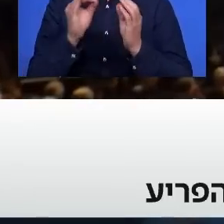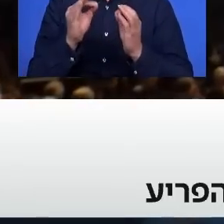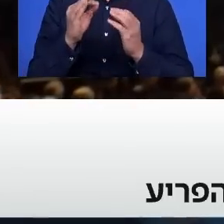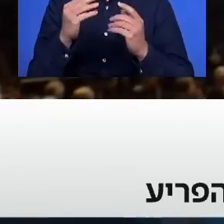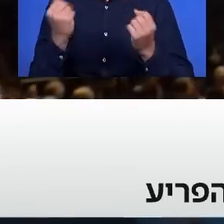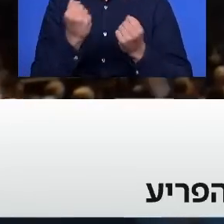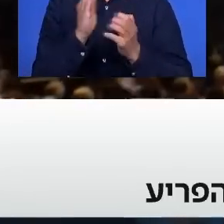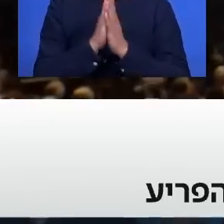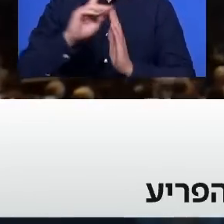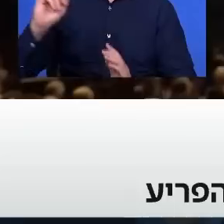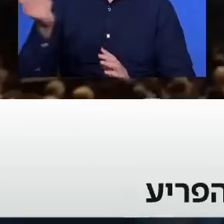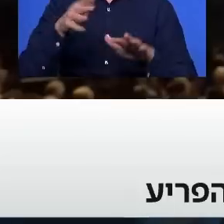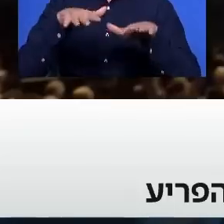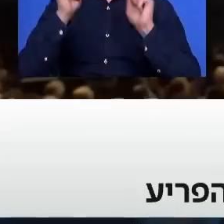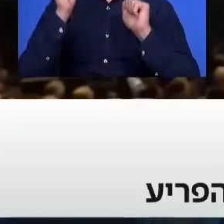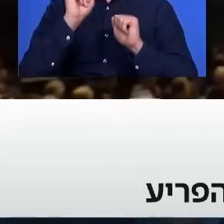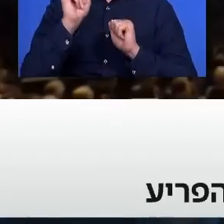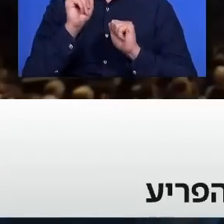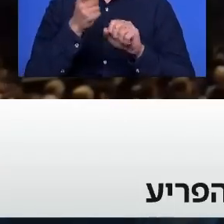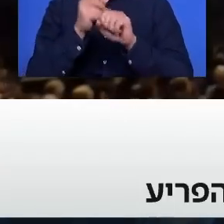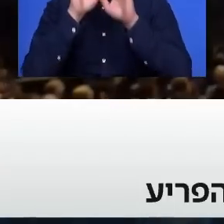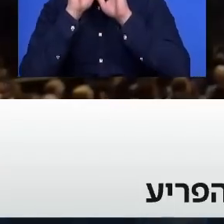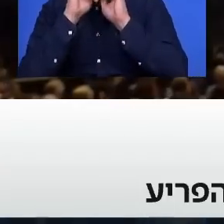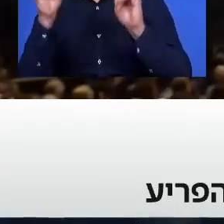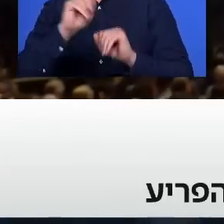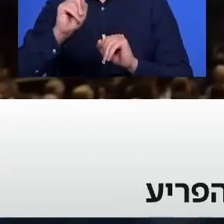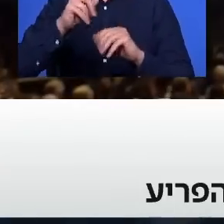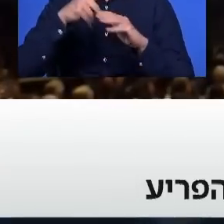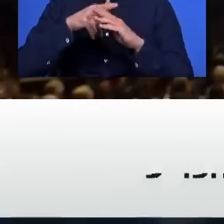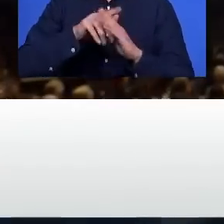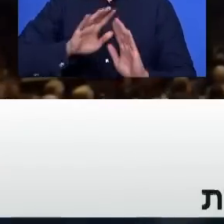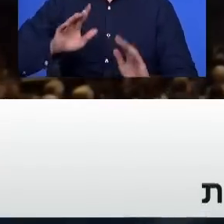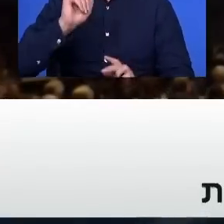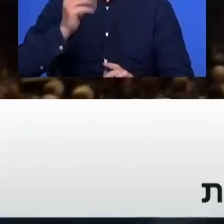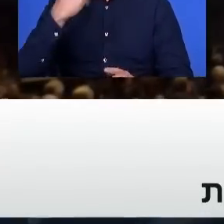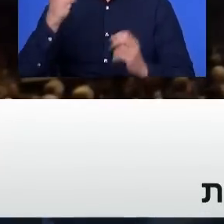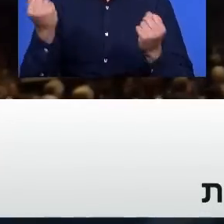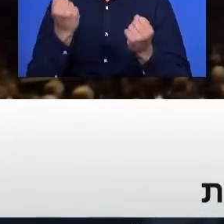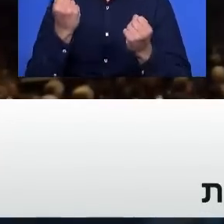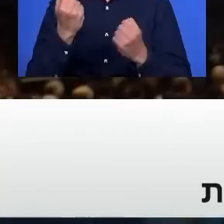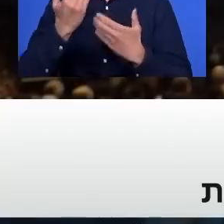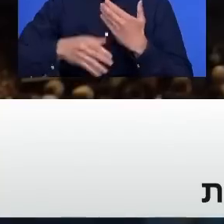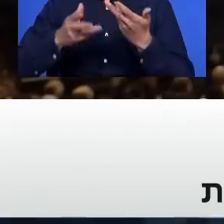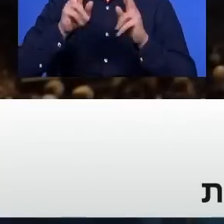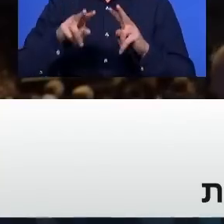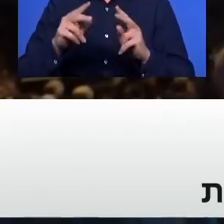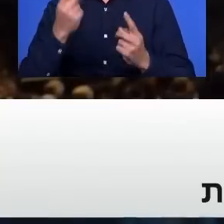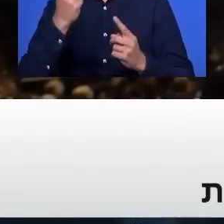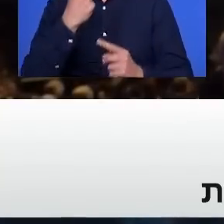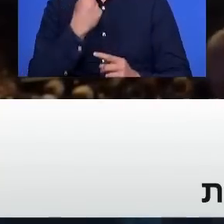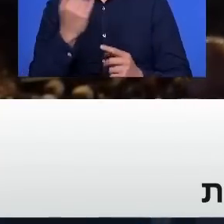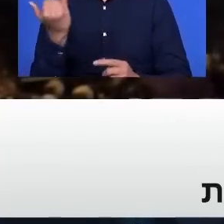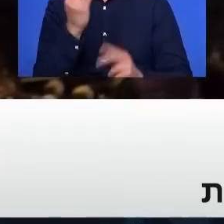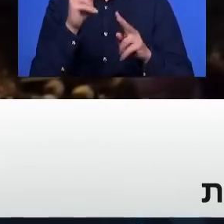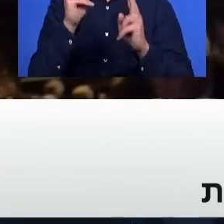ביקשו במפורש מהקהל לא לקרוא קריאות ביניים, לא לקרוא קריאות, אבל זה החזרה הגנרלית, אז אם יש איזושהי קריאה, תמיד ניתן